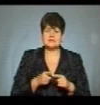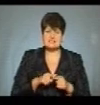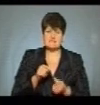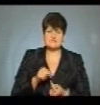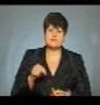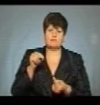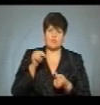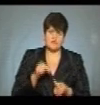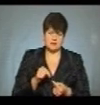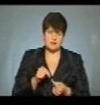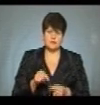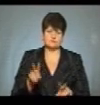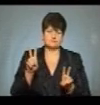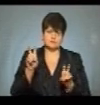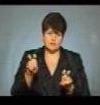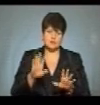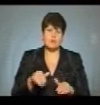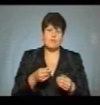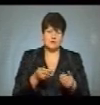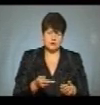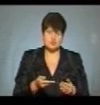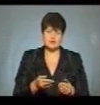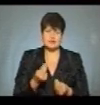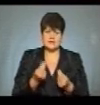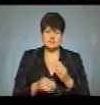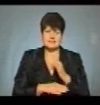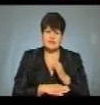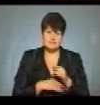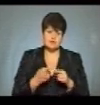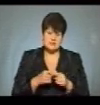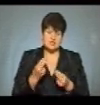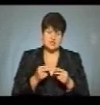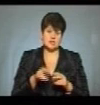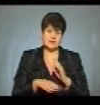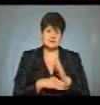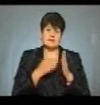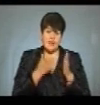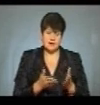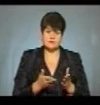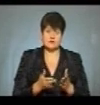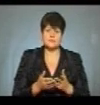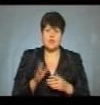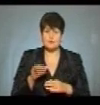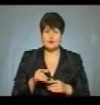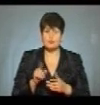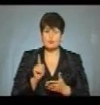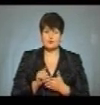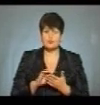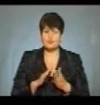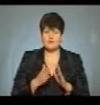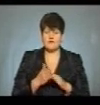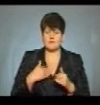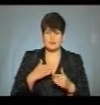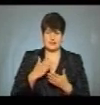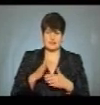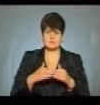відповідало номінації, в якій вона подана. Якщо це іграшка з дерева, це мала бути іграшка з дерева. Тоді обов'язкова умова, так як ми фахівці